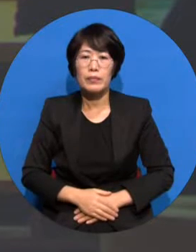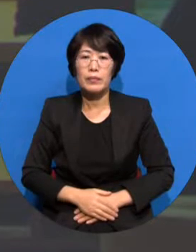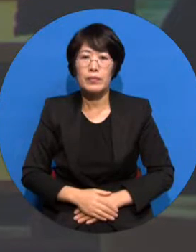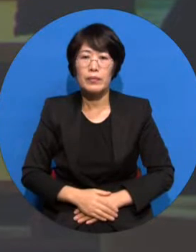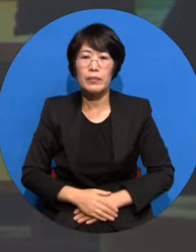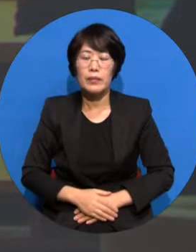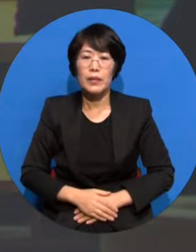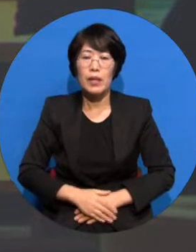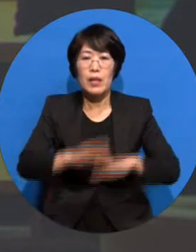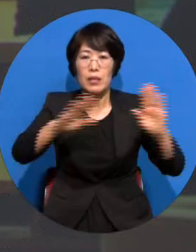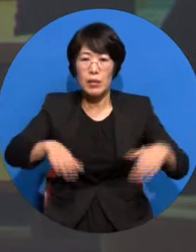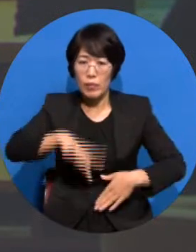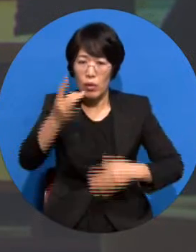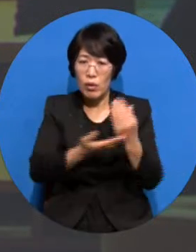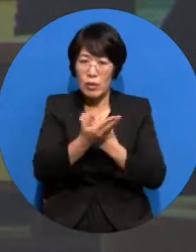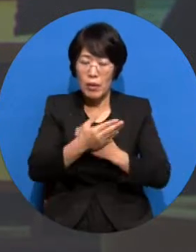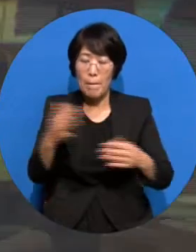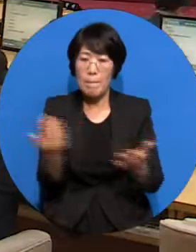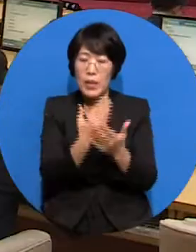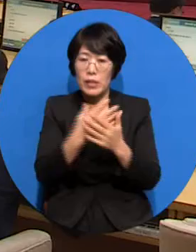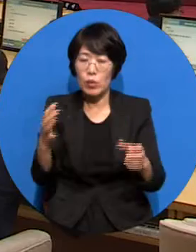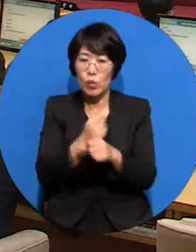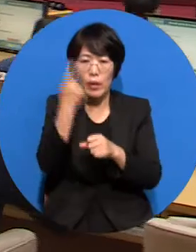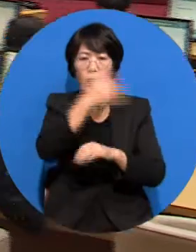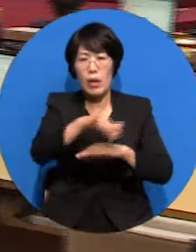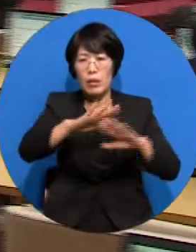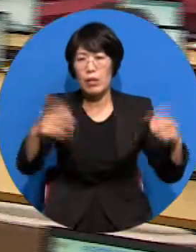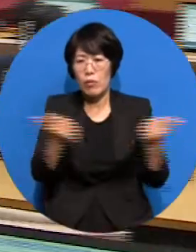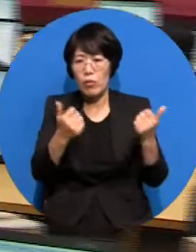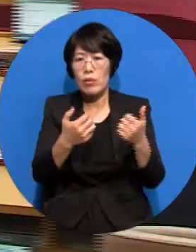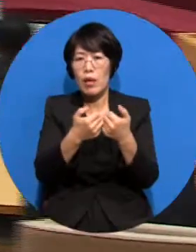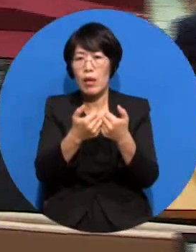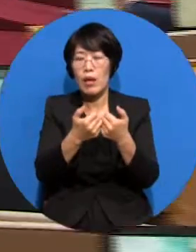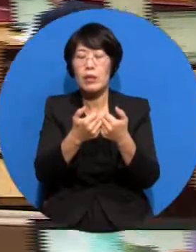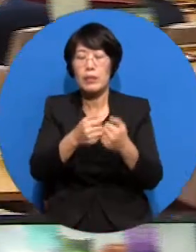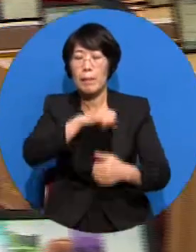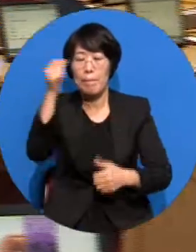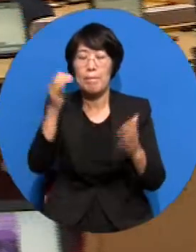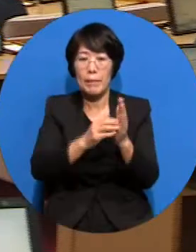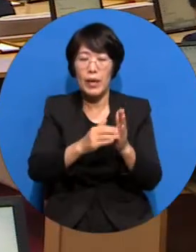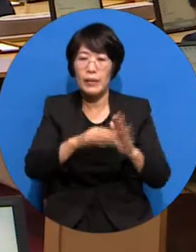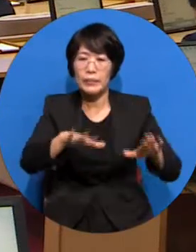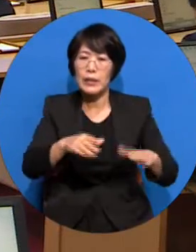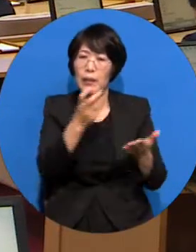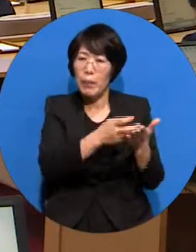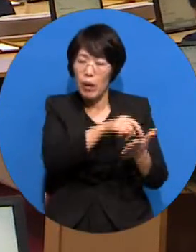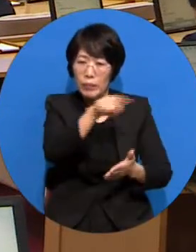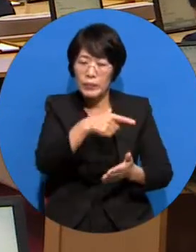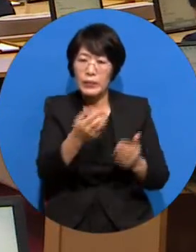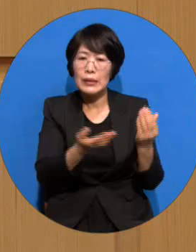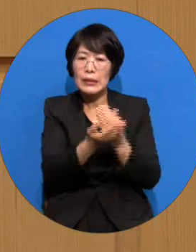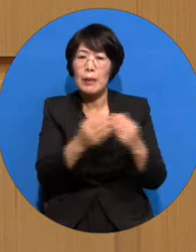전국 최초로 전라남도 섬 발전 기본 조례안이 전남도의회 본회의에서 통과됐습니다. 이 조례안은